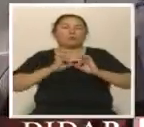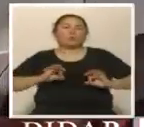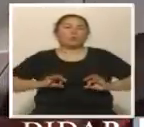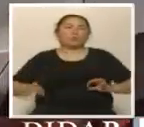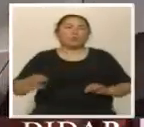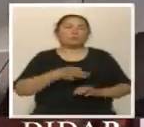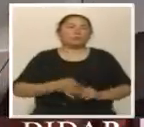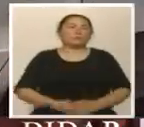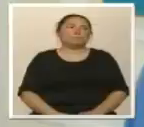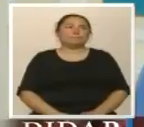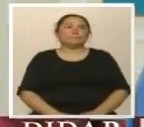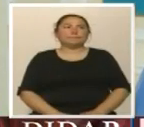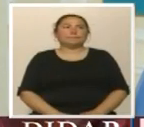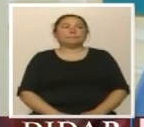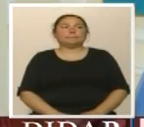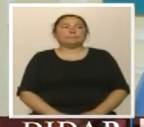области